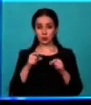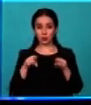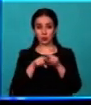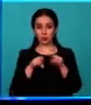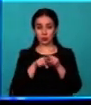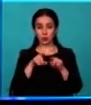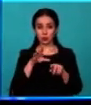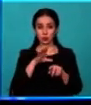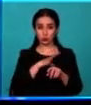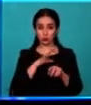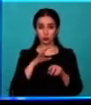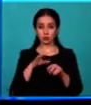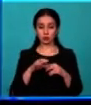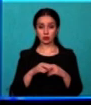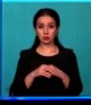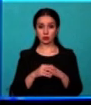uchun